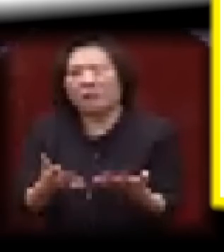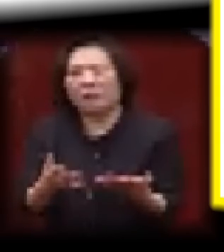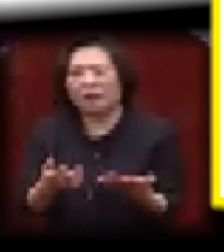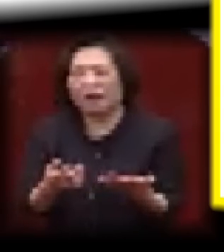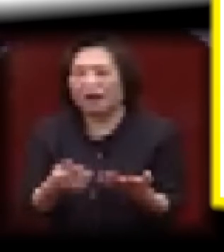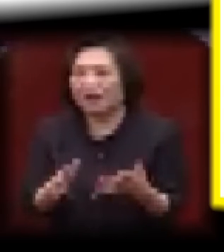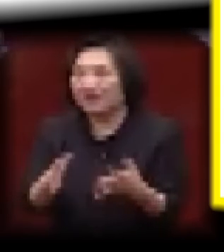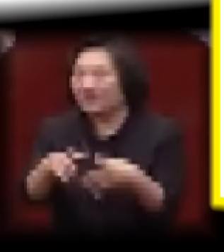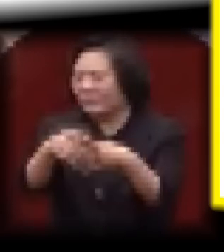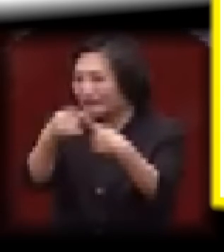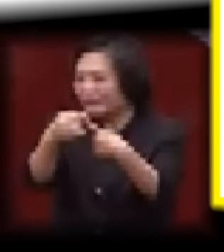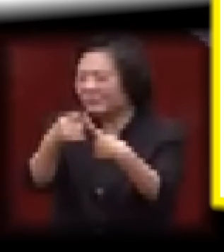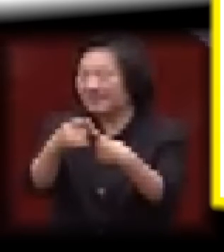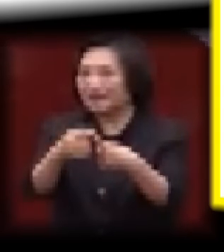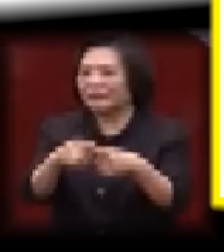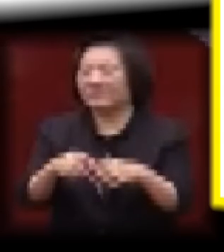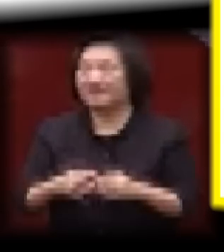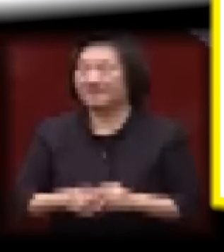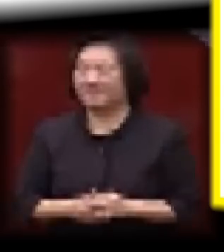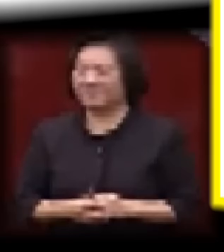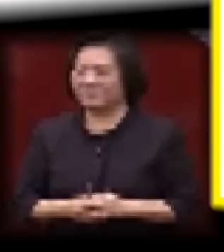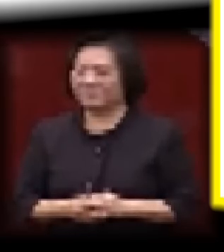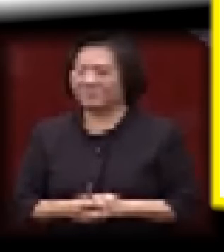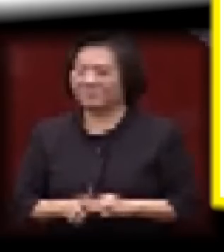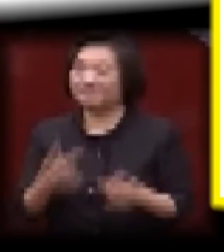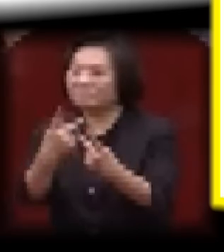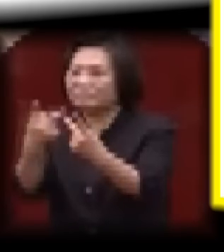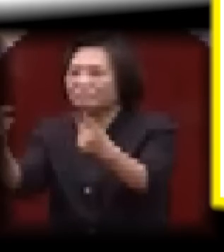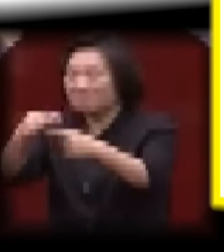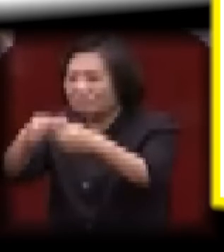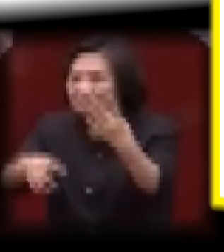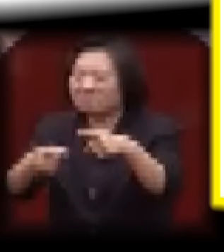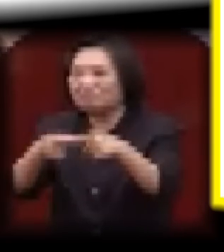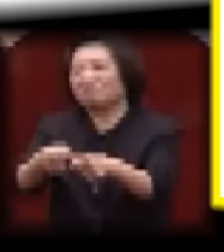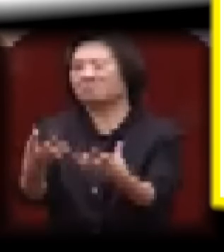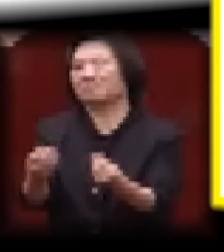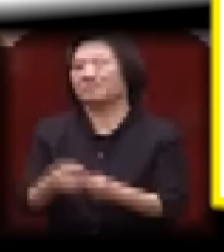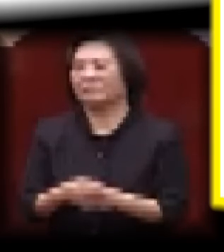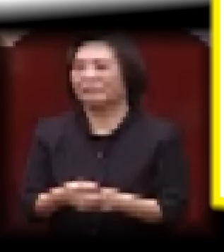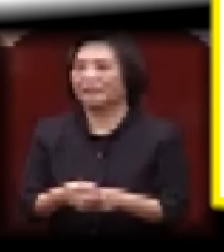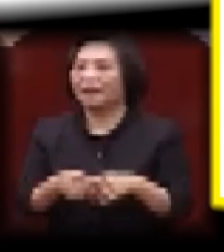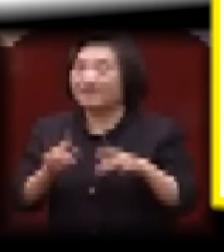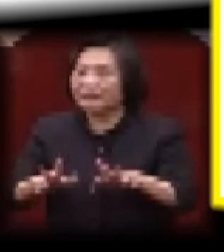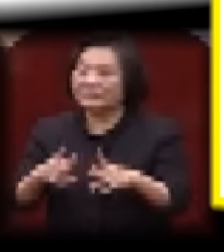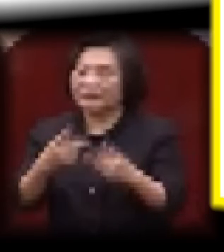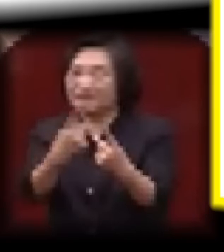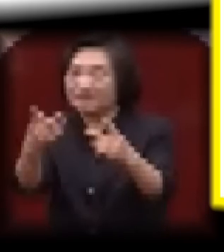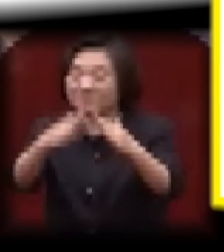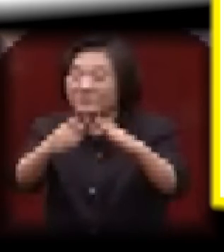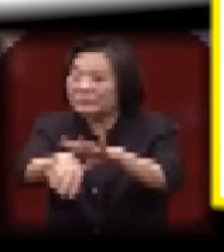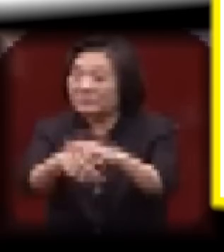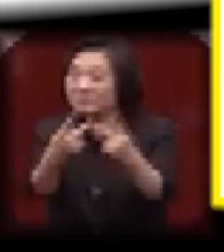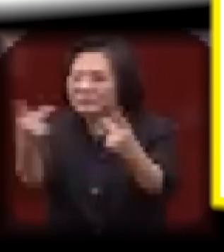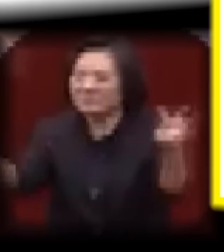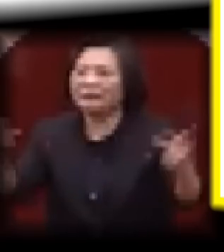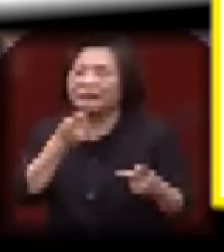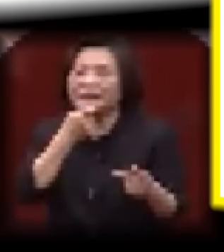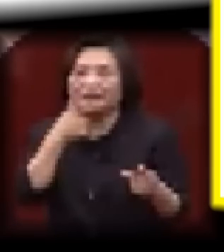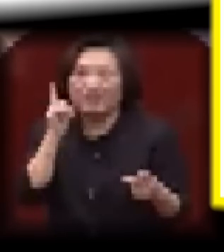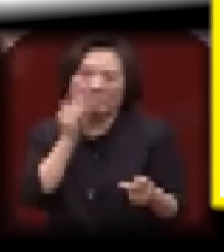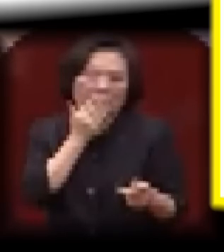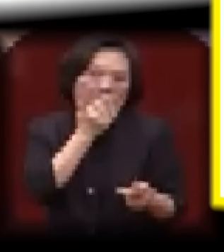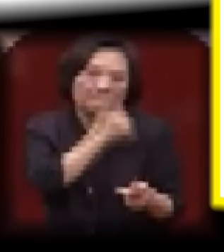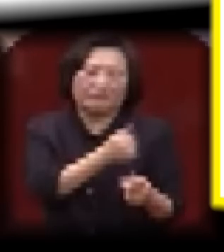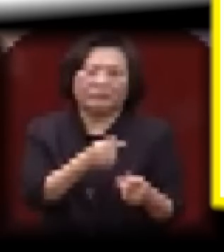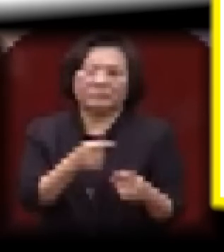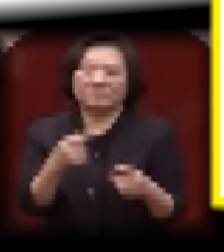第一，租屋市场的资讯不完全，特别是目前的租屋市场都是地下经济，它直